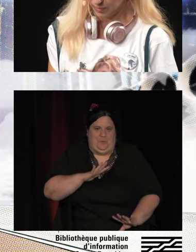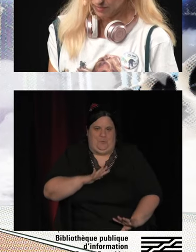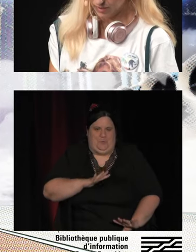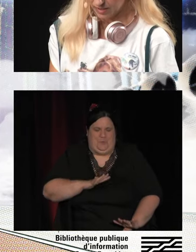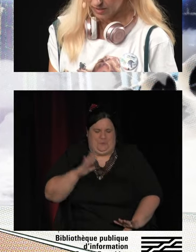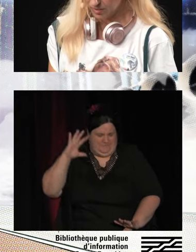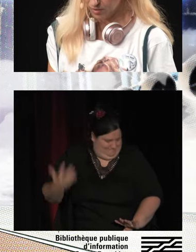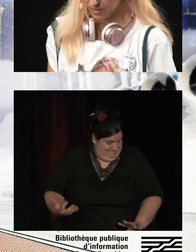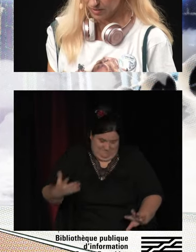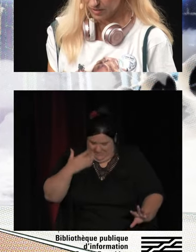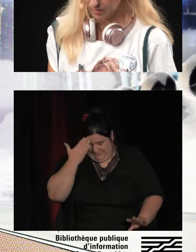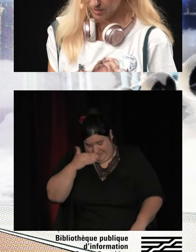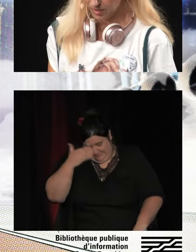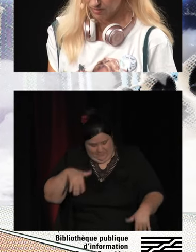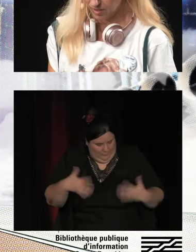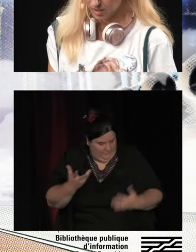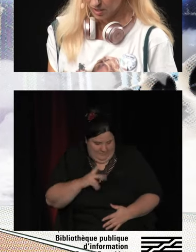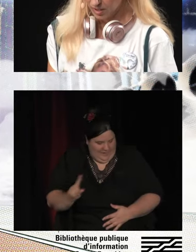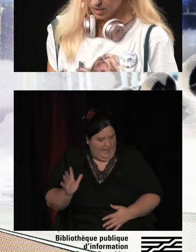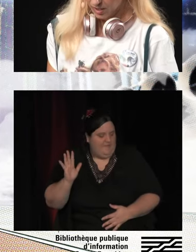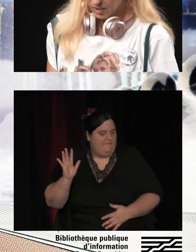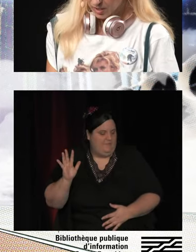Elle va retomber, voilà, ça je le savais, c'est pas grave.